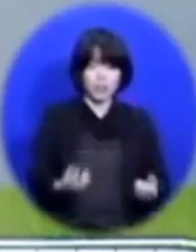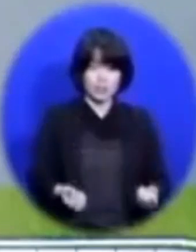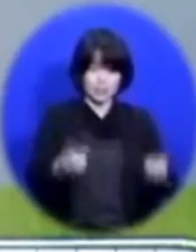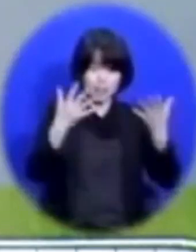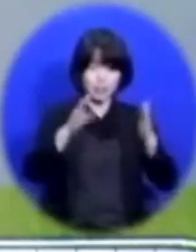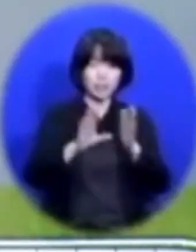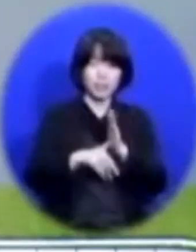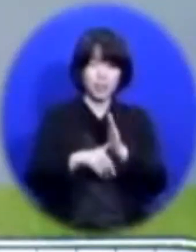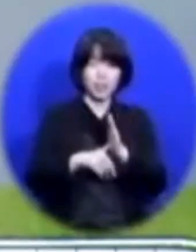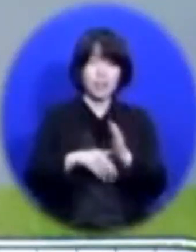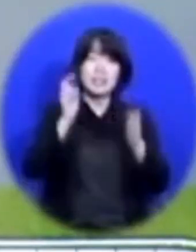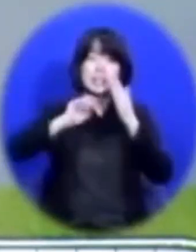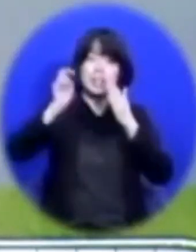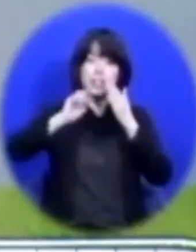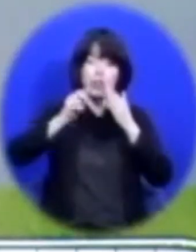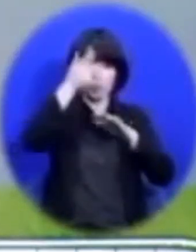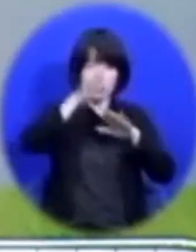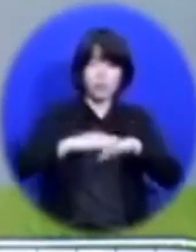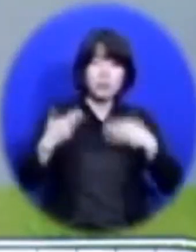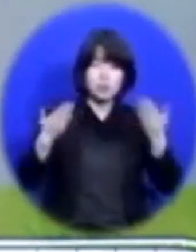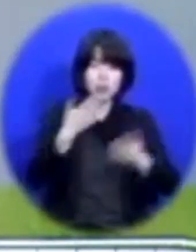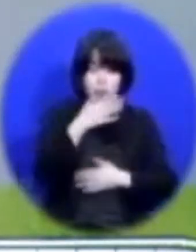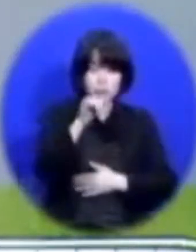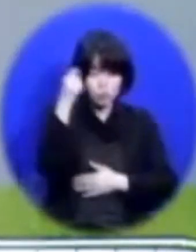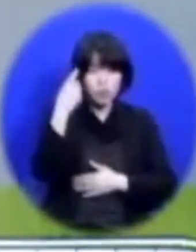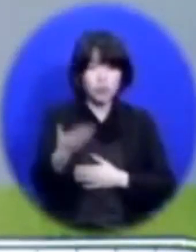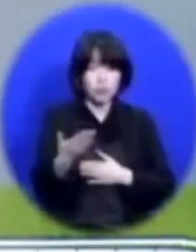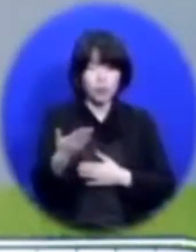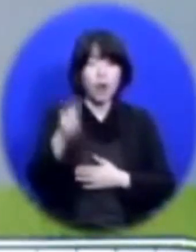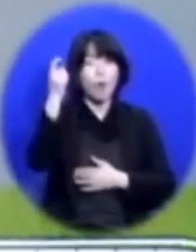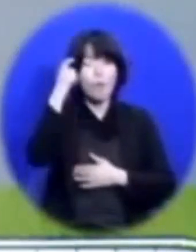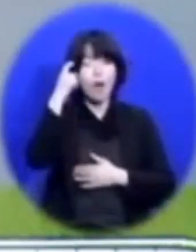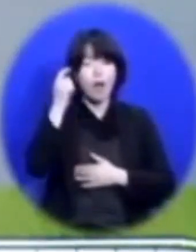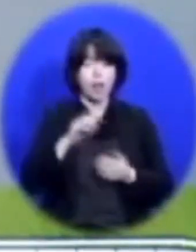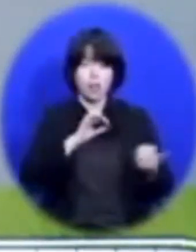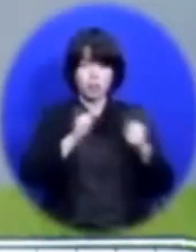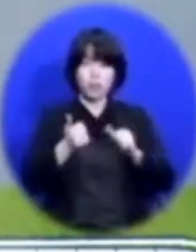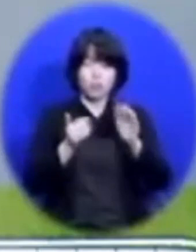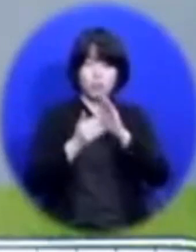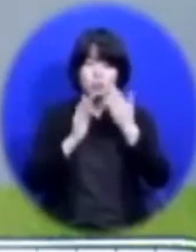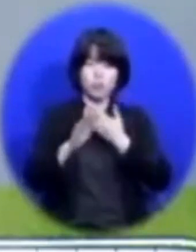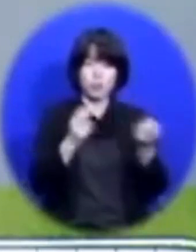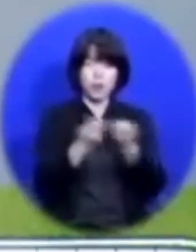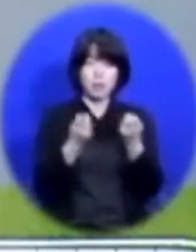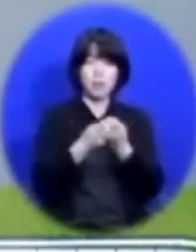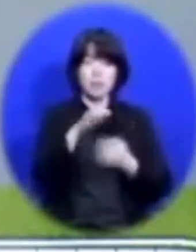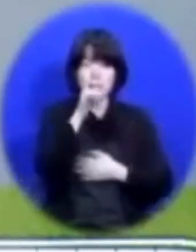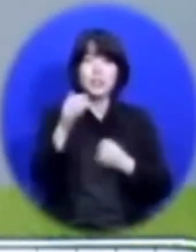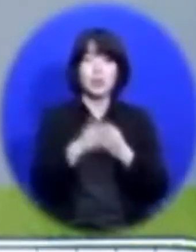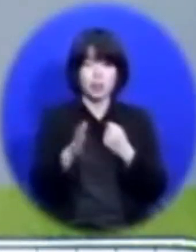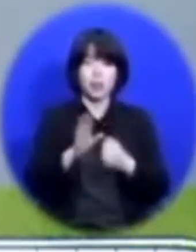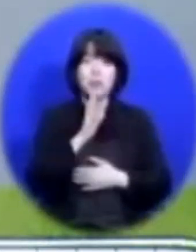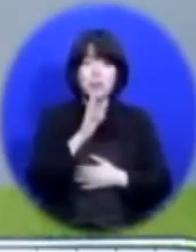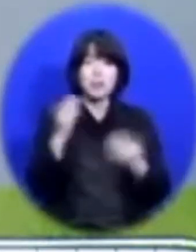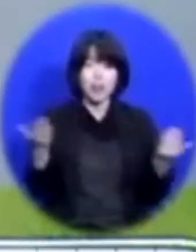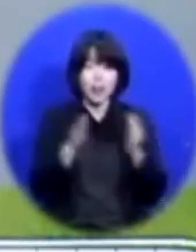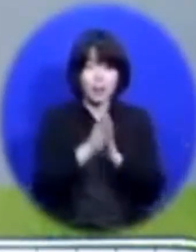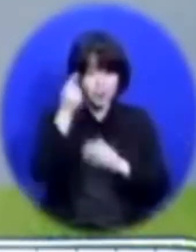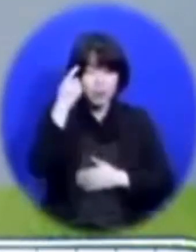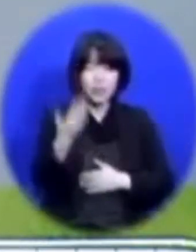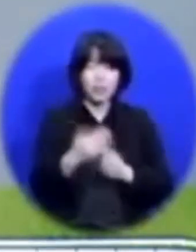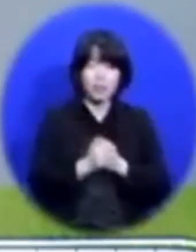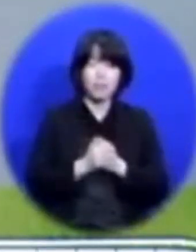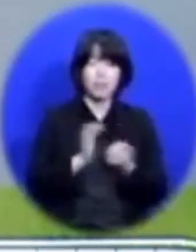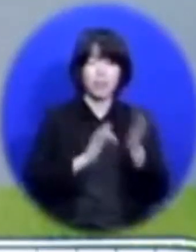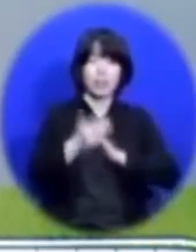는 장례식에서찬송가를부르고예배를드릴수있는것입니다.왜?왜냐하면우리는 회사를위한해결책을준비해온사람들이기때문입니다."아멘"인가요?" 아멘."여러분